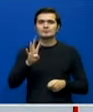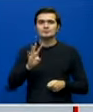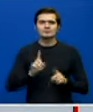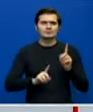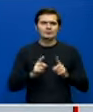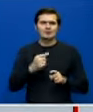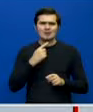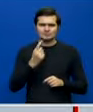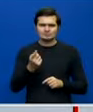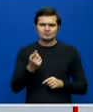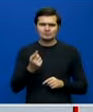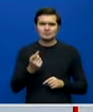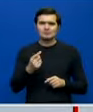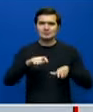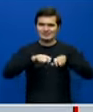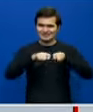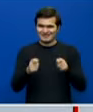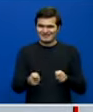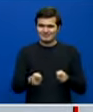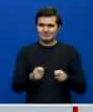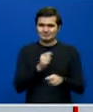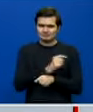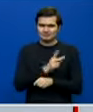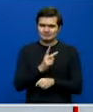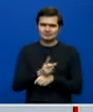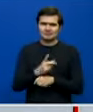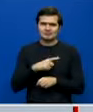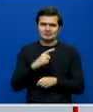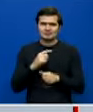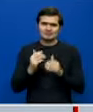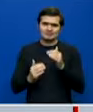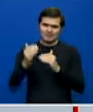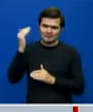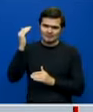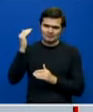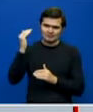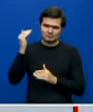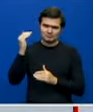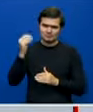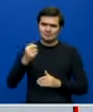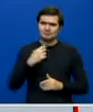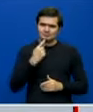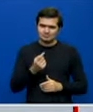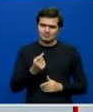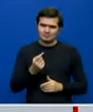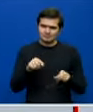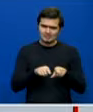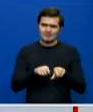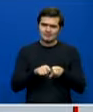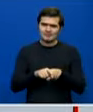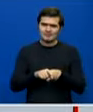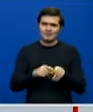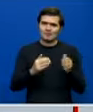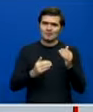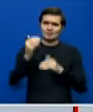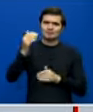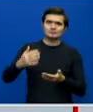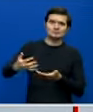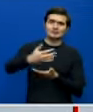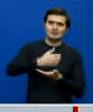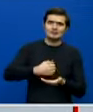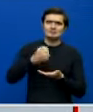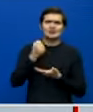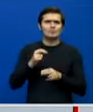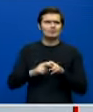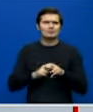Dacă spuneți că totuși deficitul de stat este mai crescut, spuneți totodată că au crescut încasările la buget. Cum se